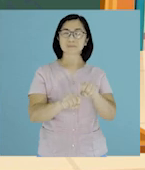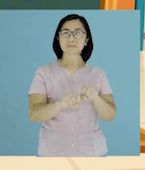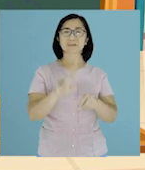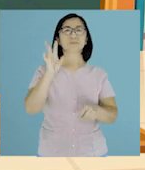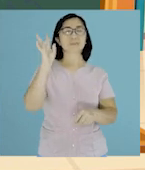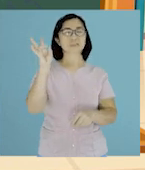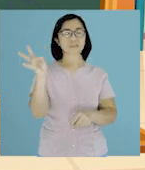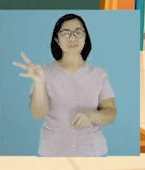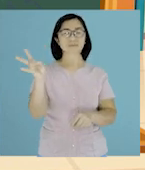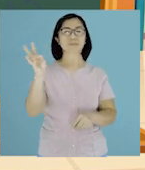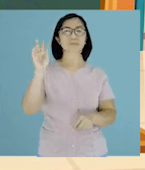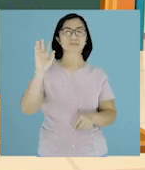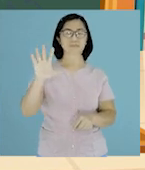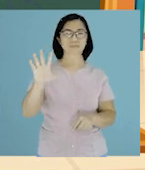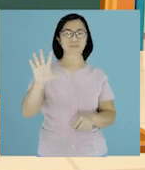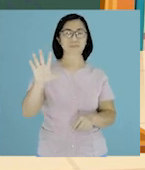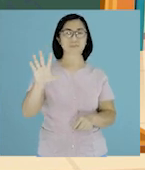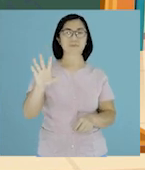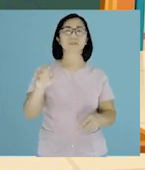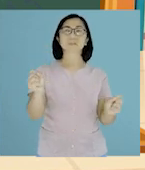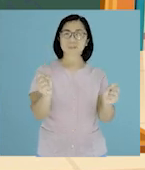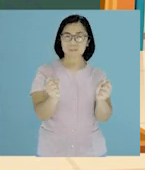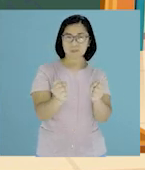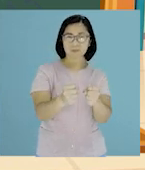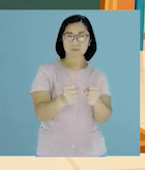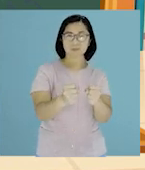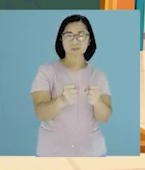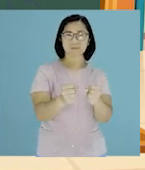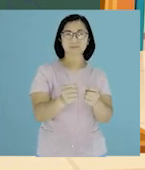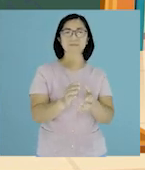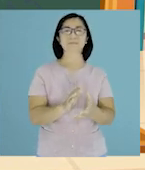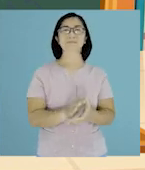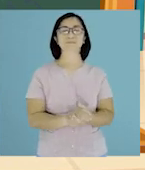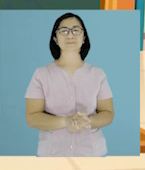ang 75 ang pinakamaliit.